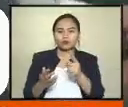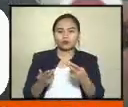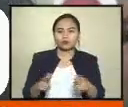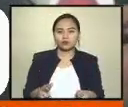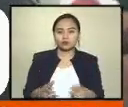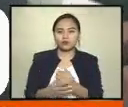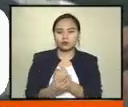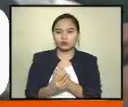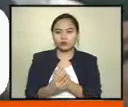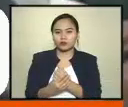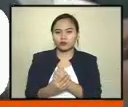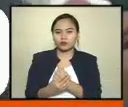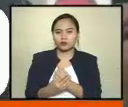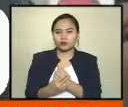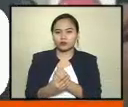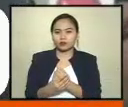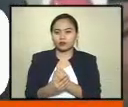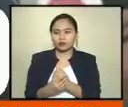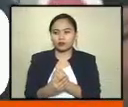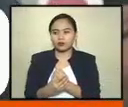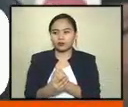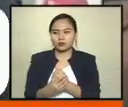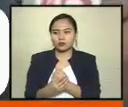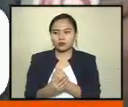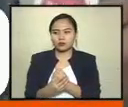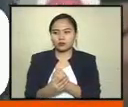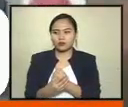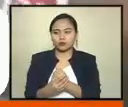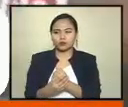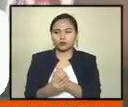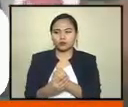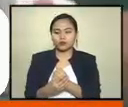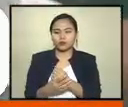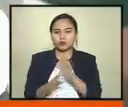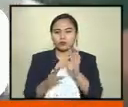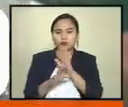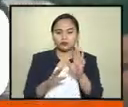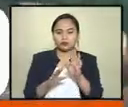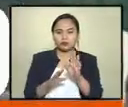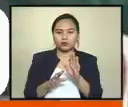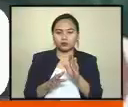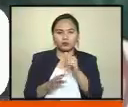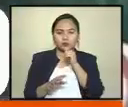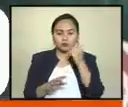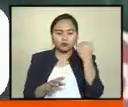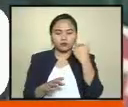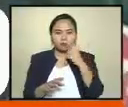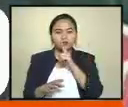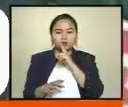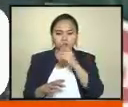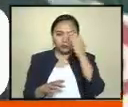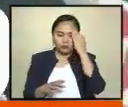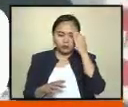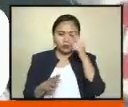o may kasalanan. Huwag muna kayong manghimasok sa bagay na hindi nyo naman po inalam muna.